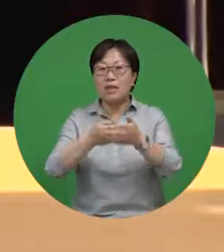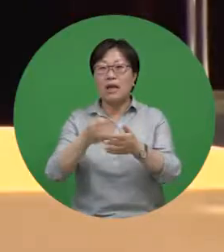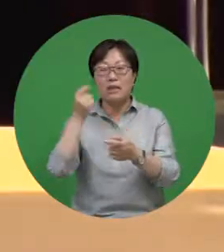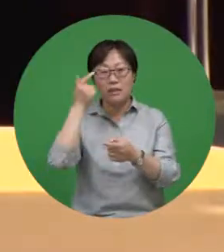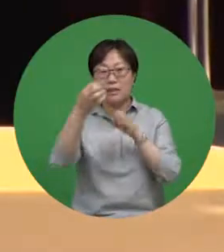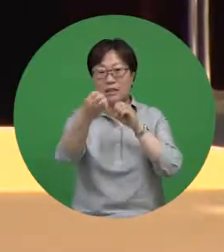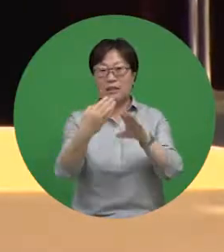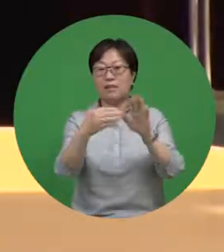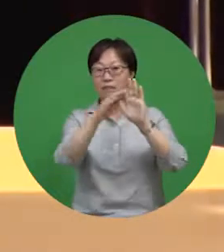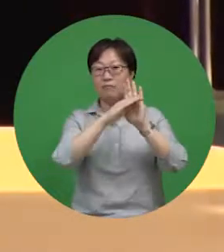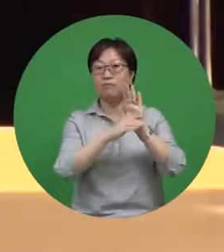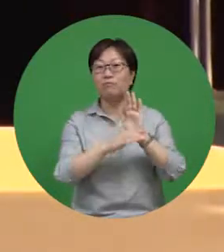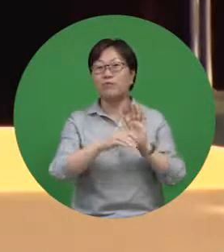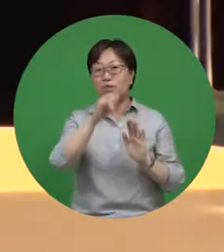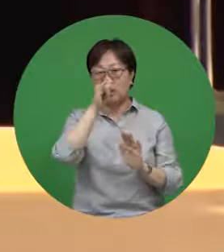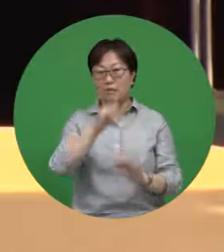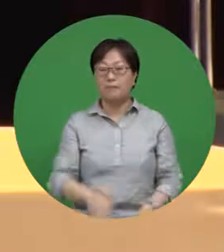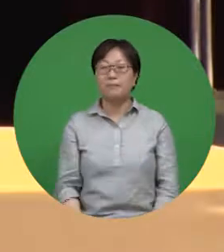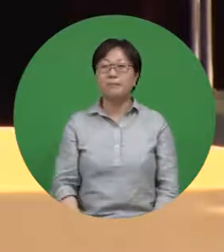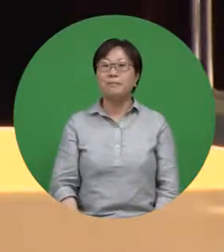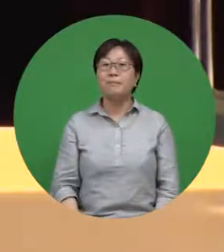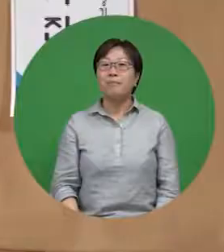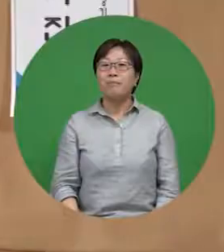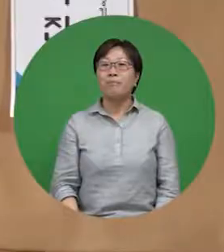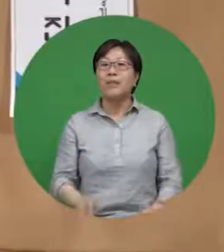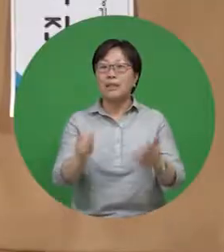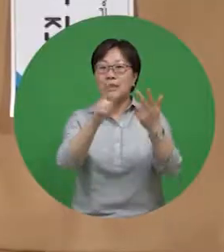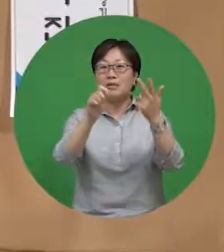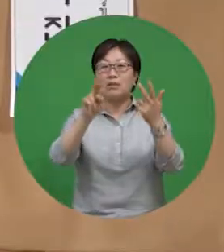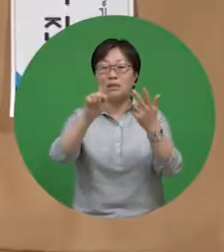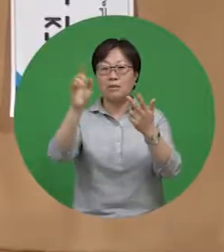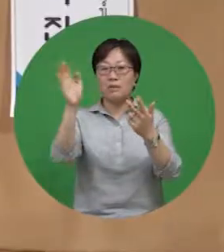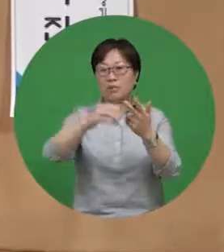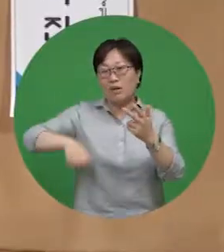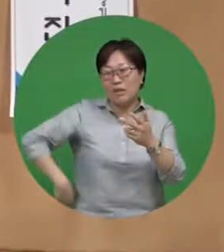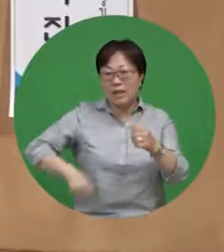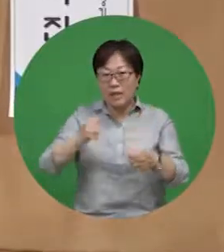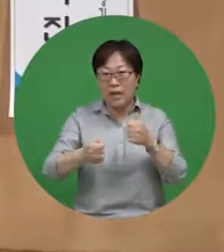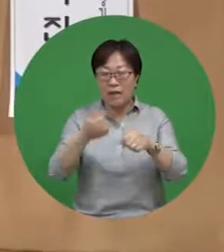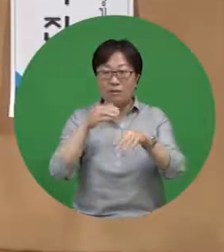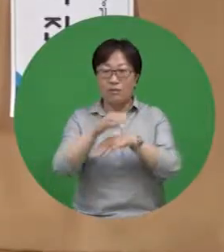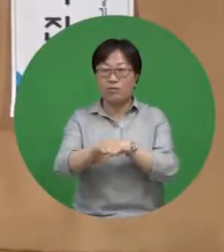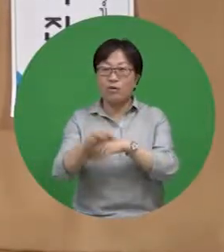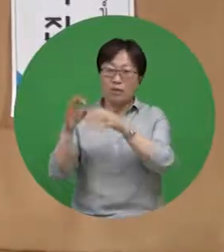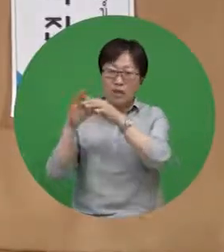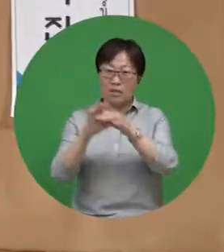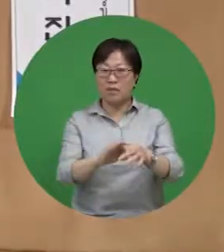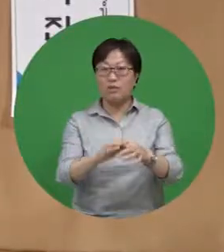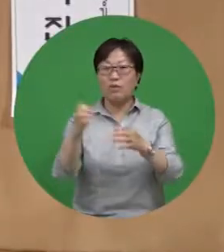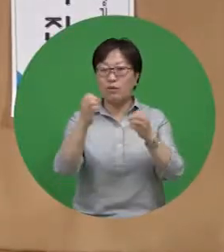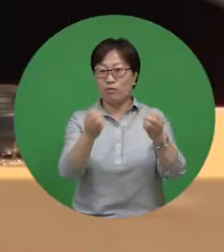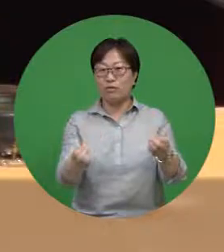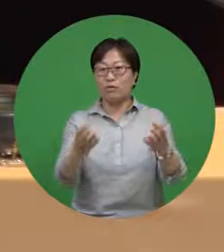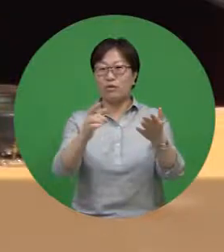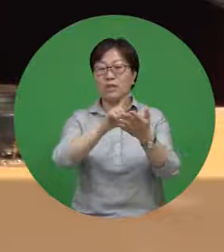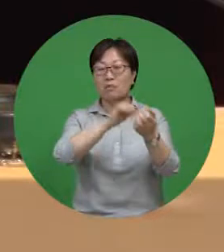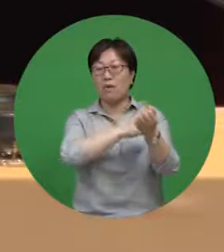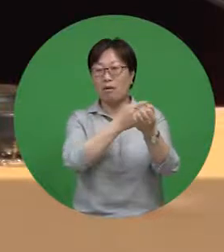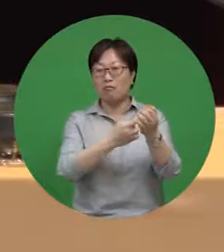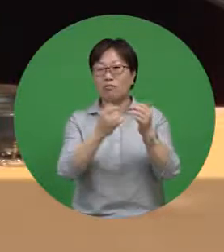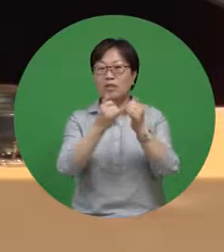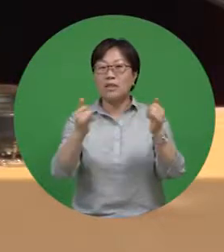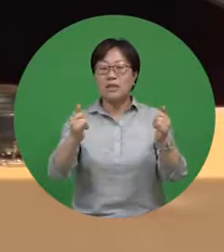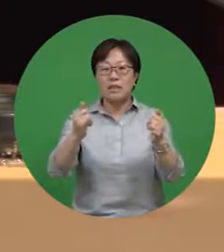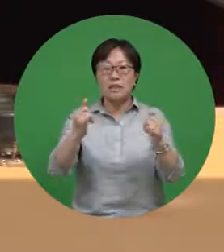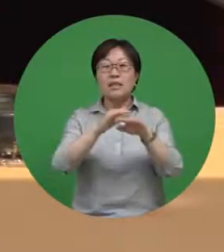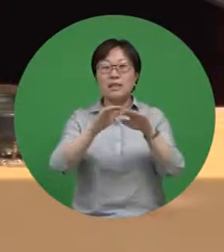제안, 질의응답 순으로 진행됐습니다. 지난 21일부터 릴레이 형식으로 이어진 토크쇼는